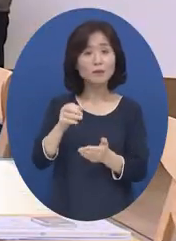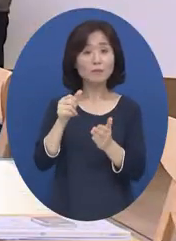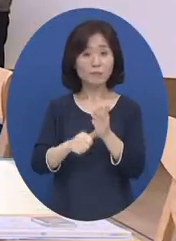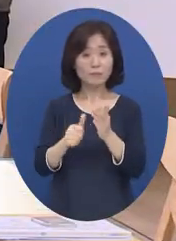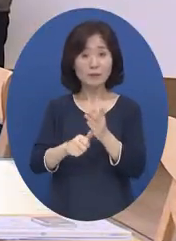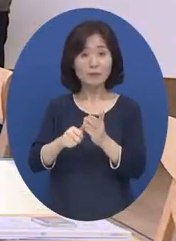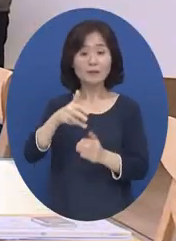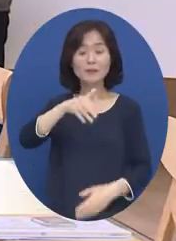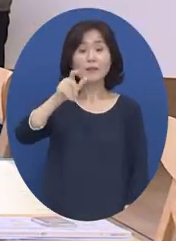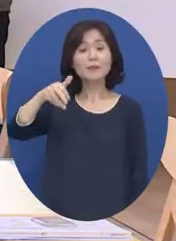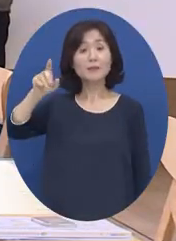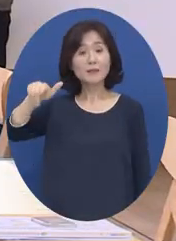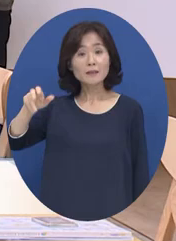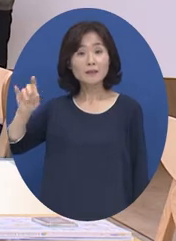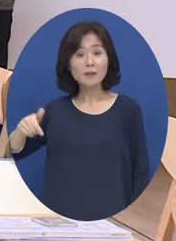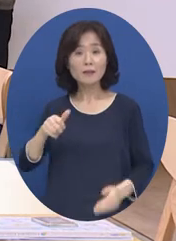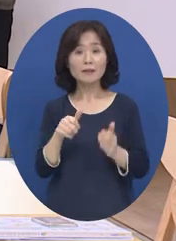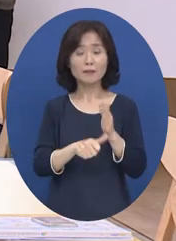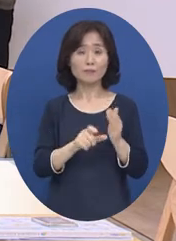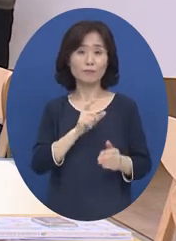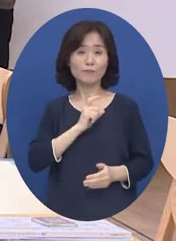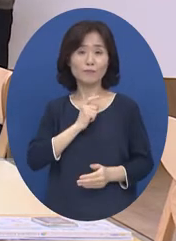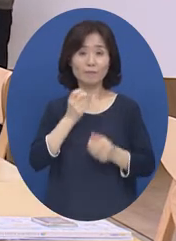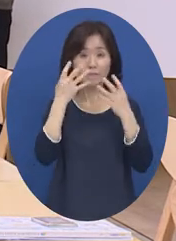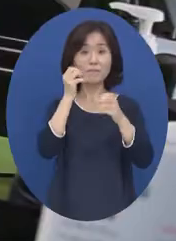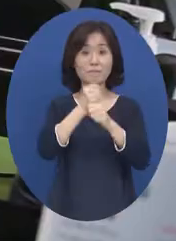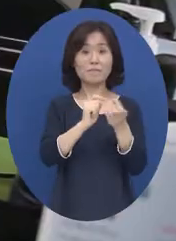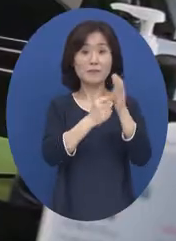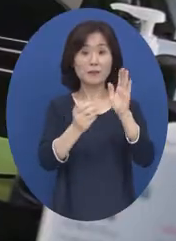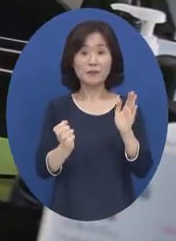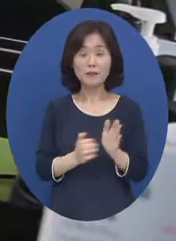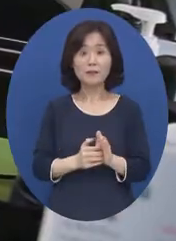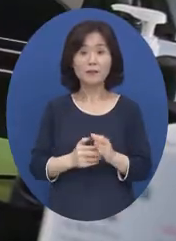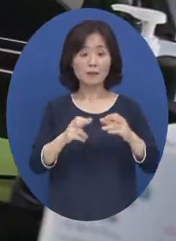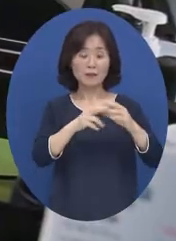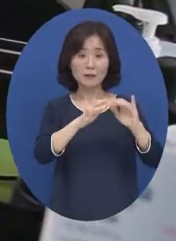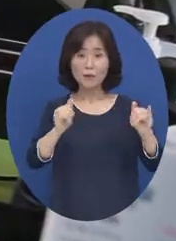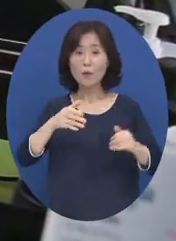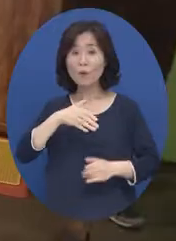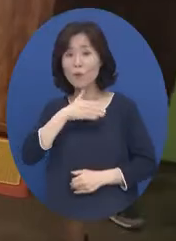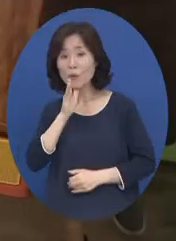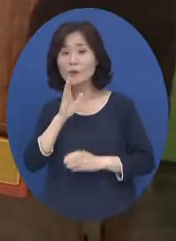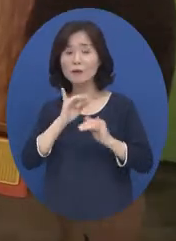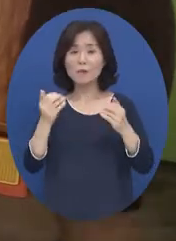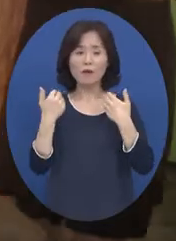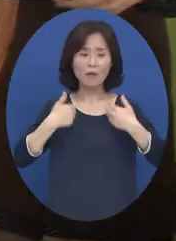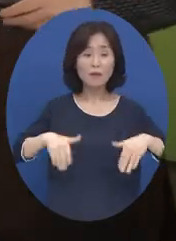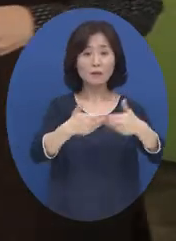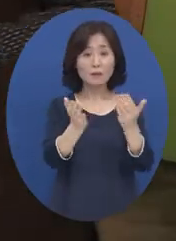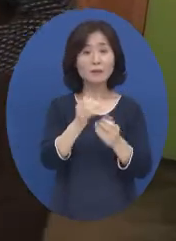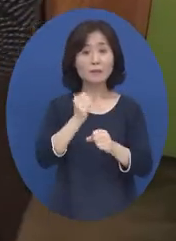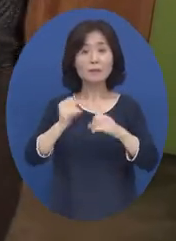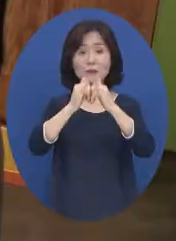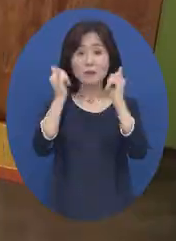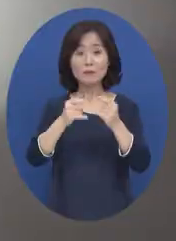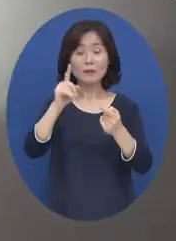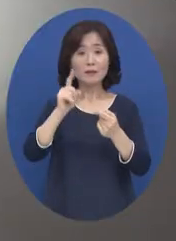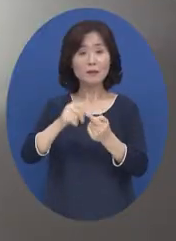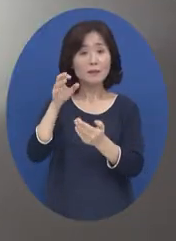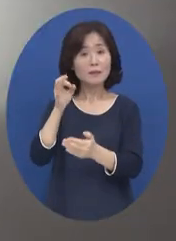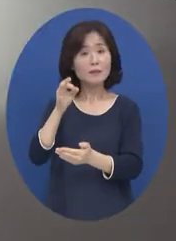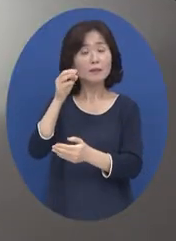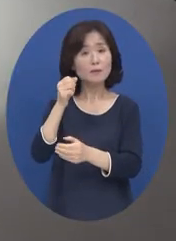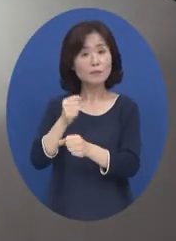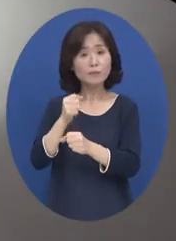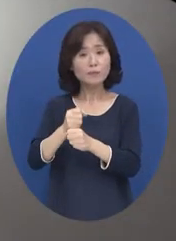생산품이 착착착이라는 브랜드로 새롭게 태어났습니다. 장애인과 노인 등 취약계층이 만든 사회적 가치 생산품